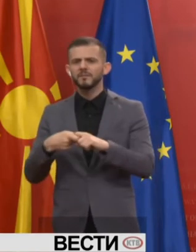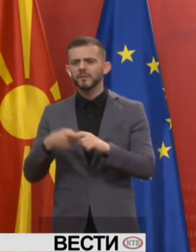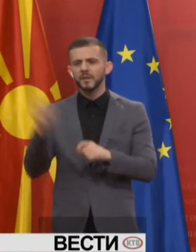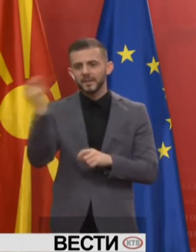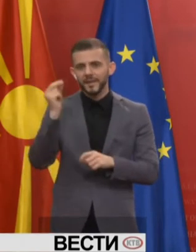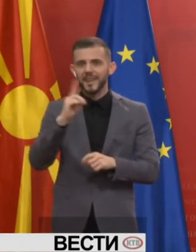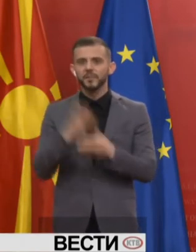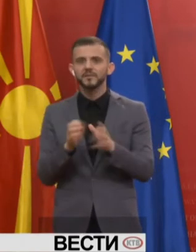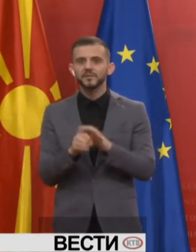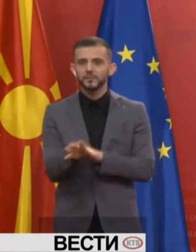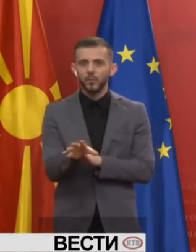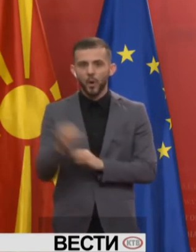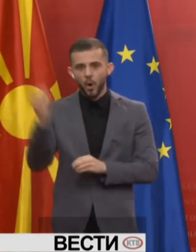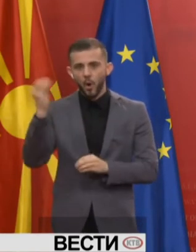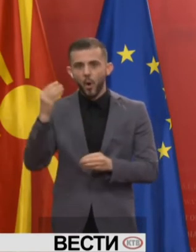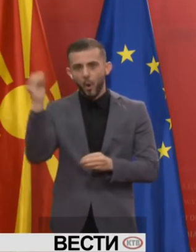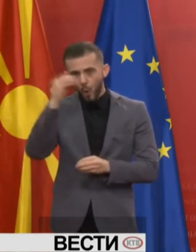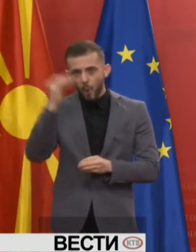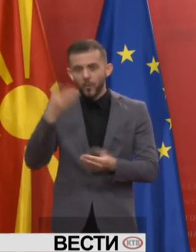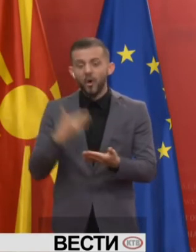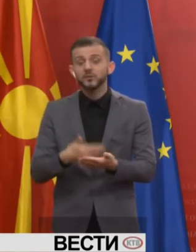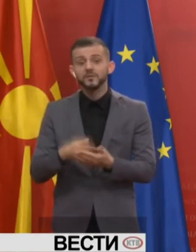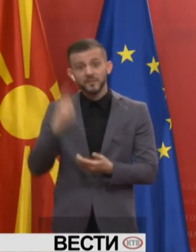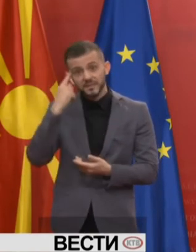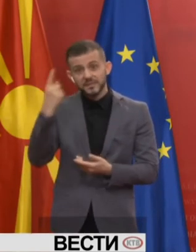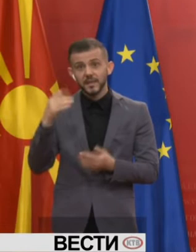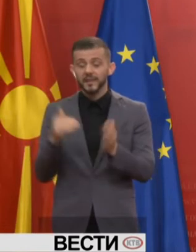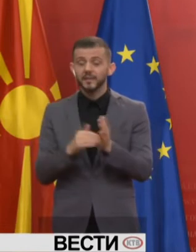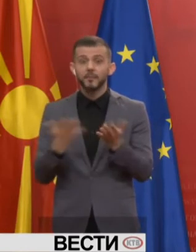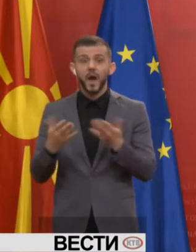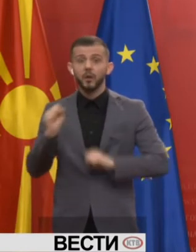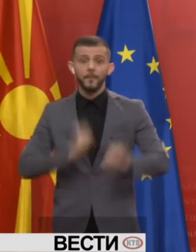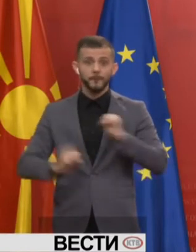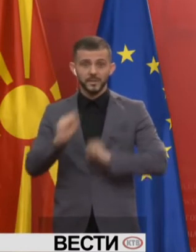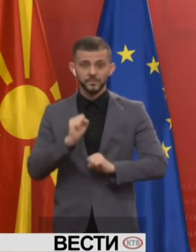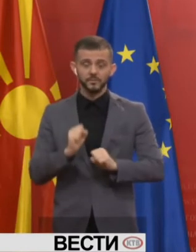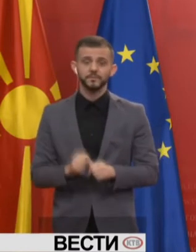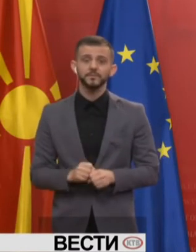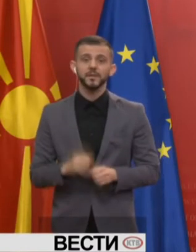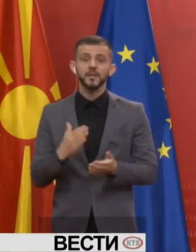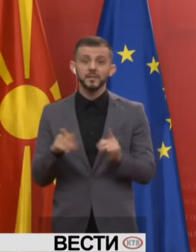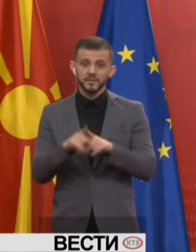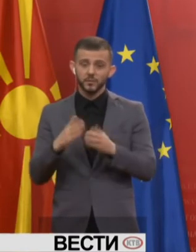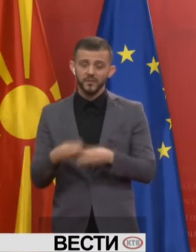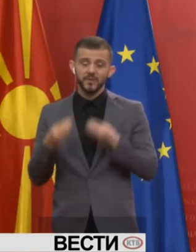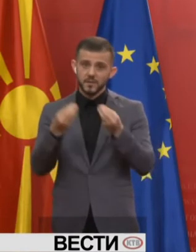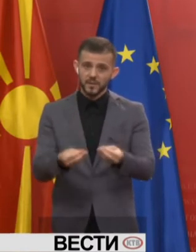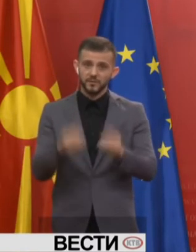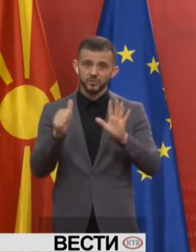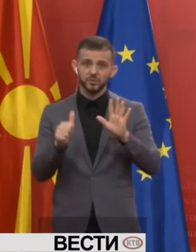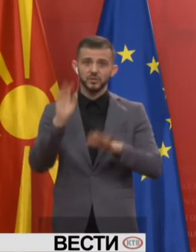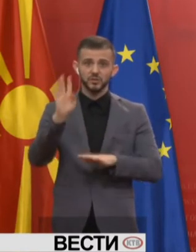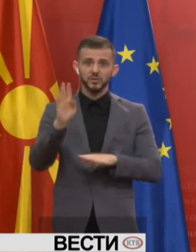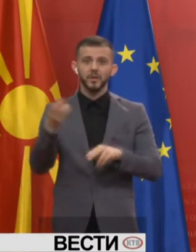поради неспроведени обуки за основни знаења за безбедност на храна и изречени се вкупно